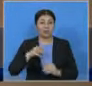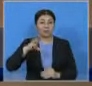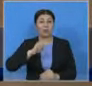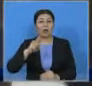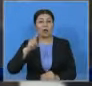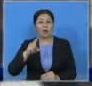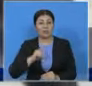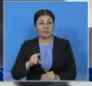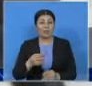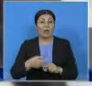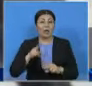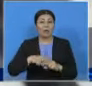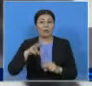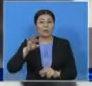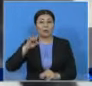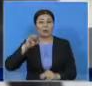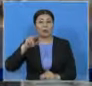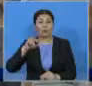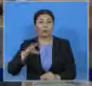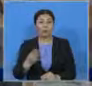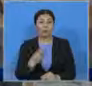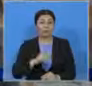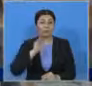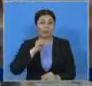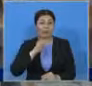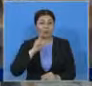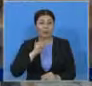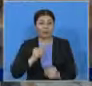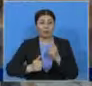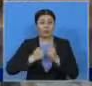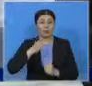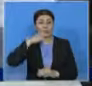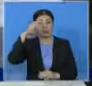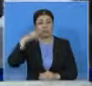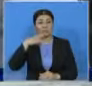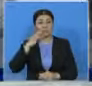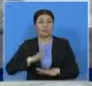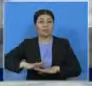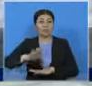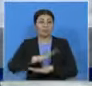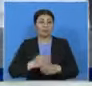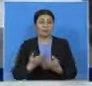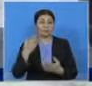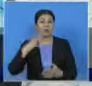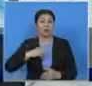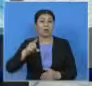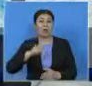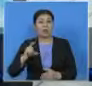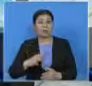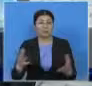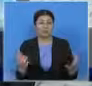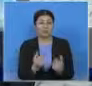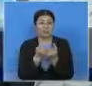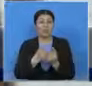Эта порода собаки – национальная гордость и достояние казахского народа. В свое время тазы спасали от голода целые